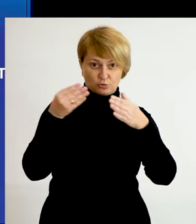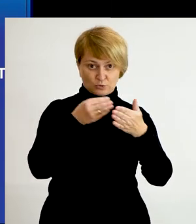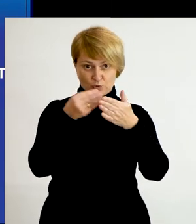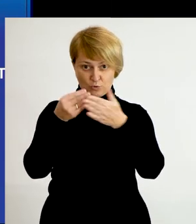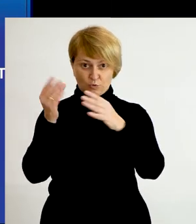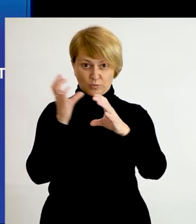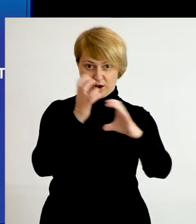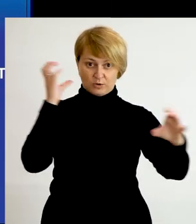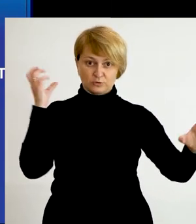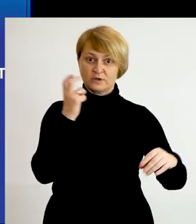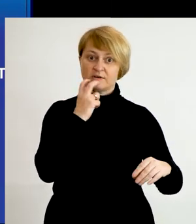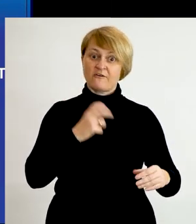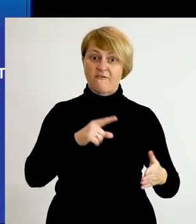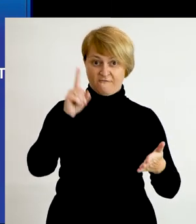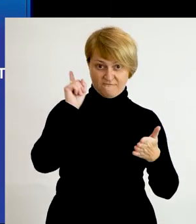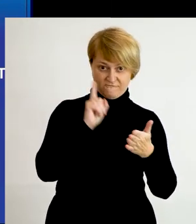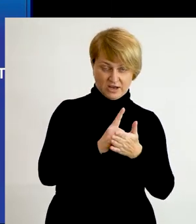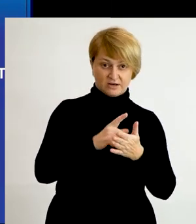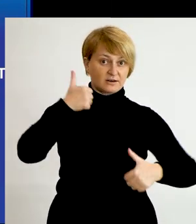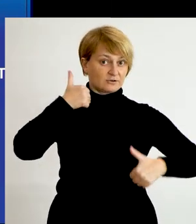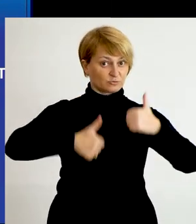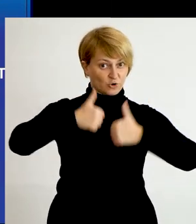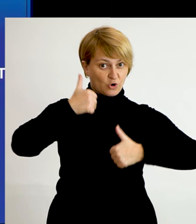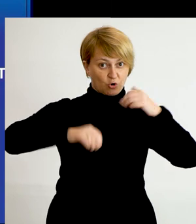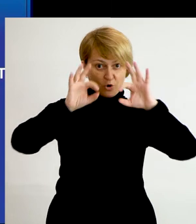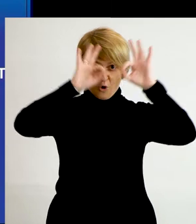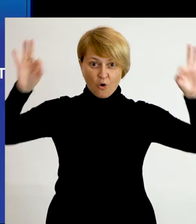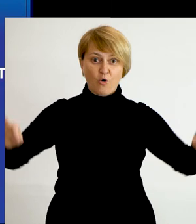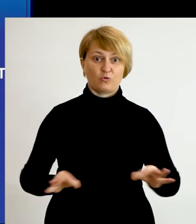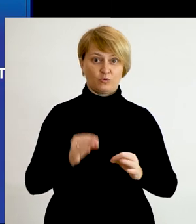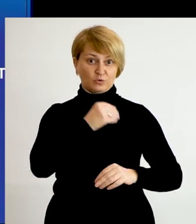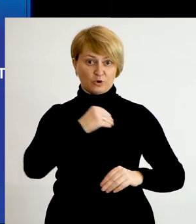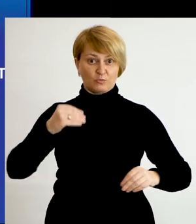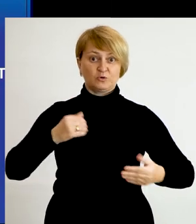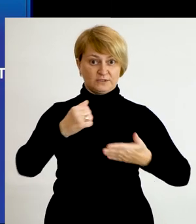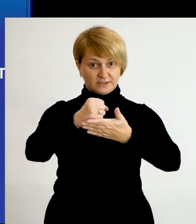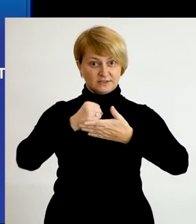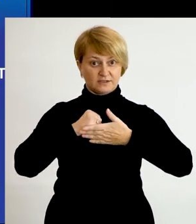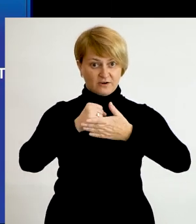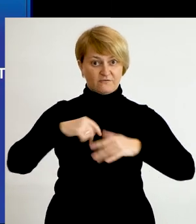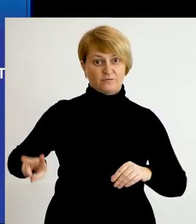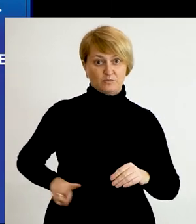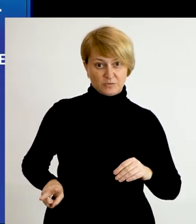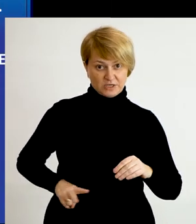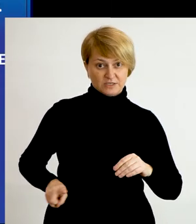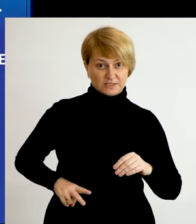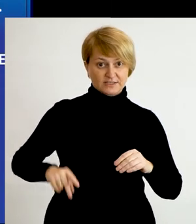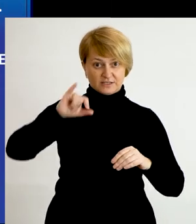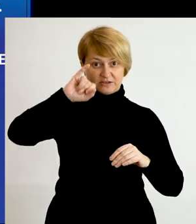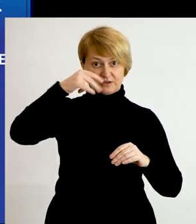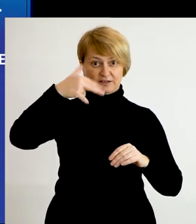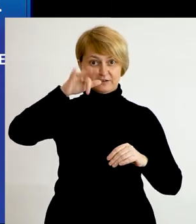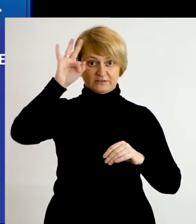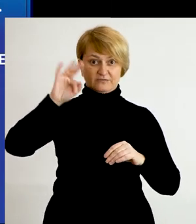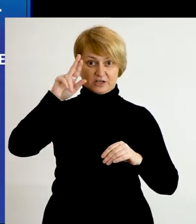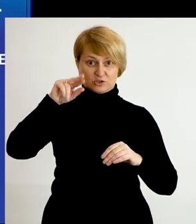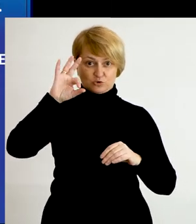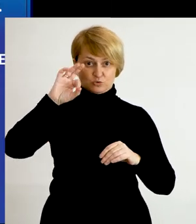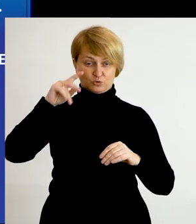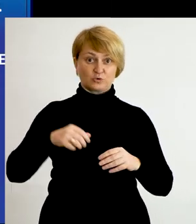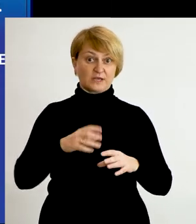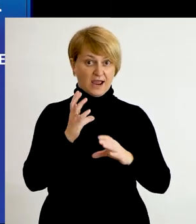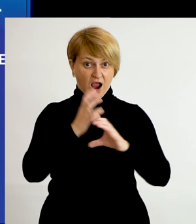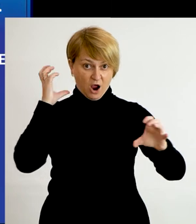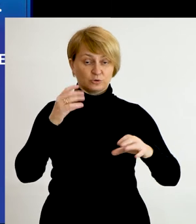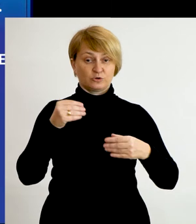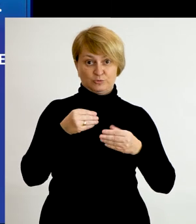zakupu autobusów elektrycznych. Wygraliśmy konkurs ogólnopolski na dotację w Ministerstwie Infrastruktury dla autobusów elektrycznych.